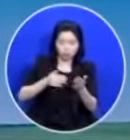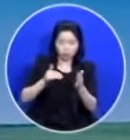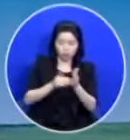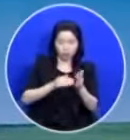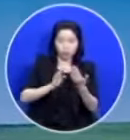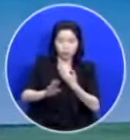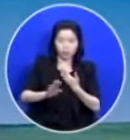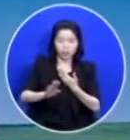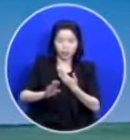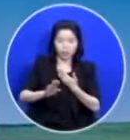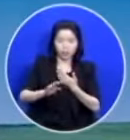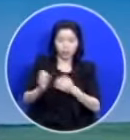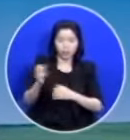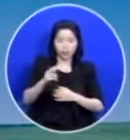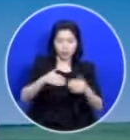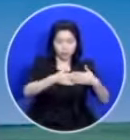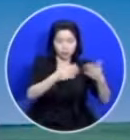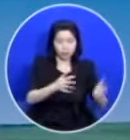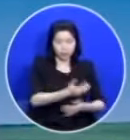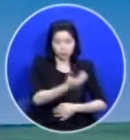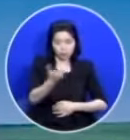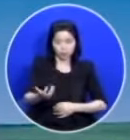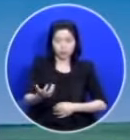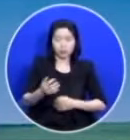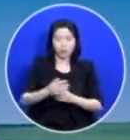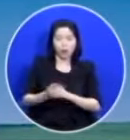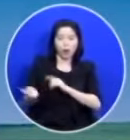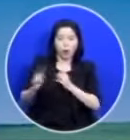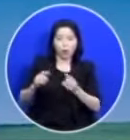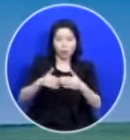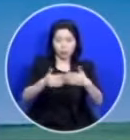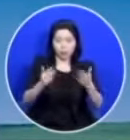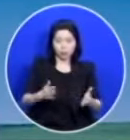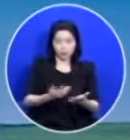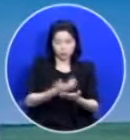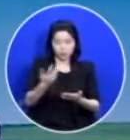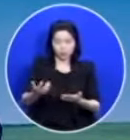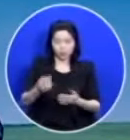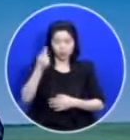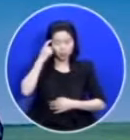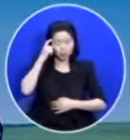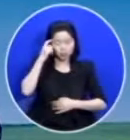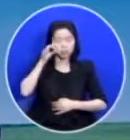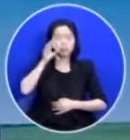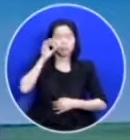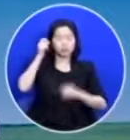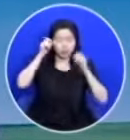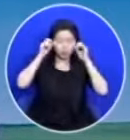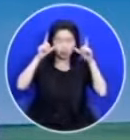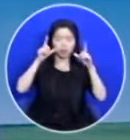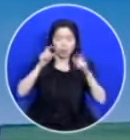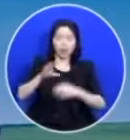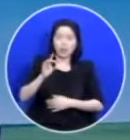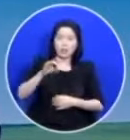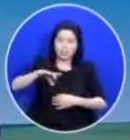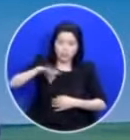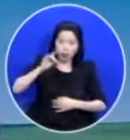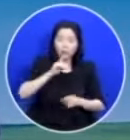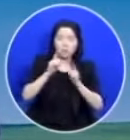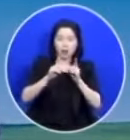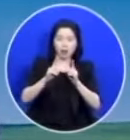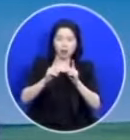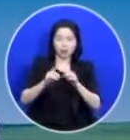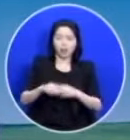갔어요 회복실에 들어갔는데 의식을 찾자마자 첫마디가 여보 이제 교회